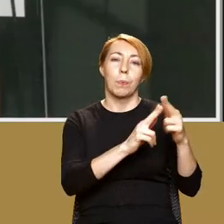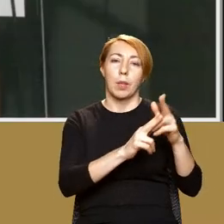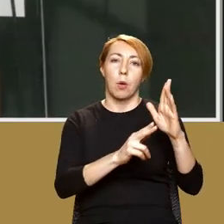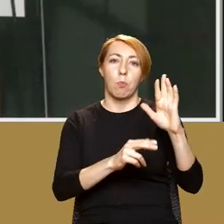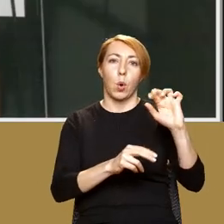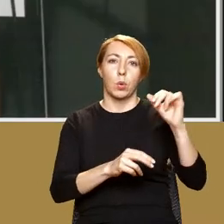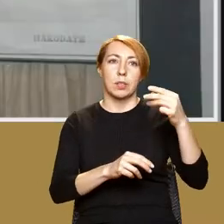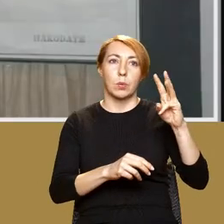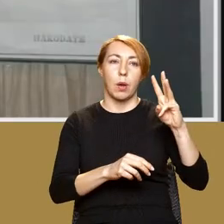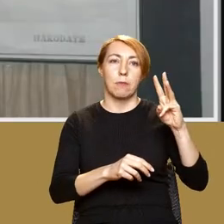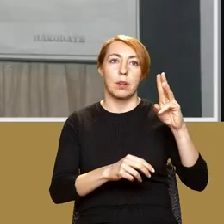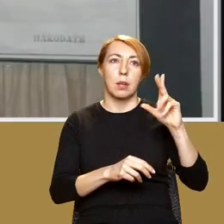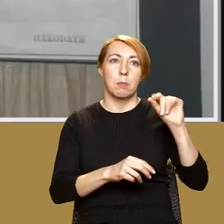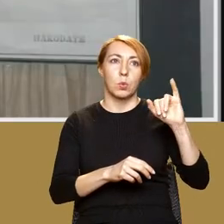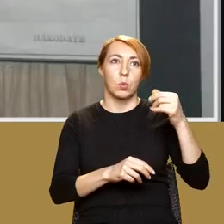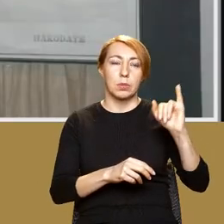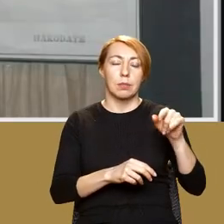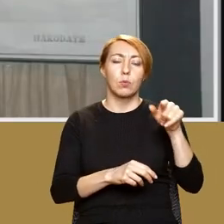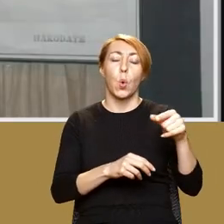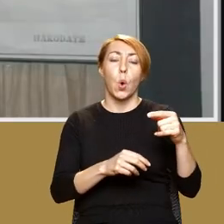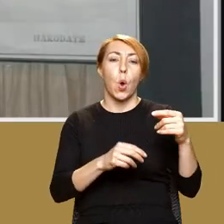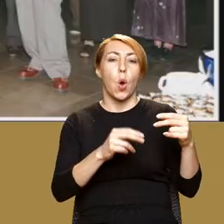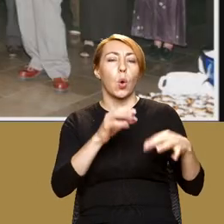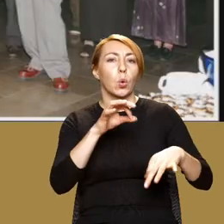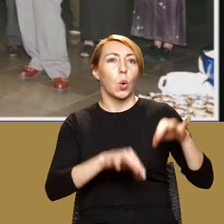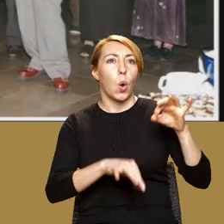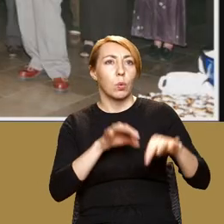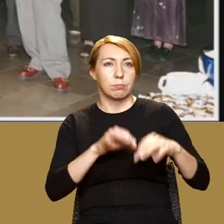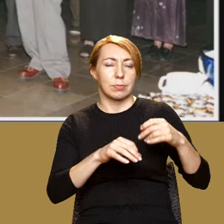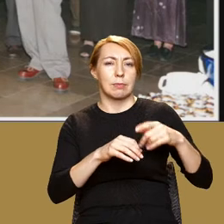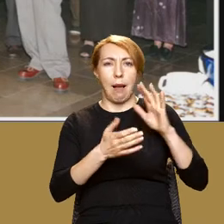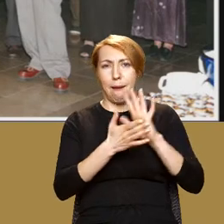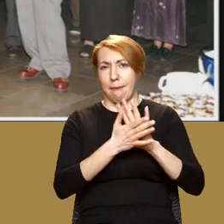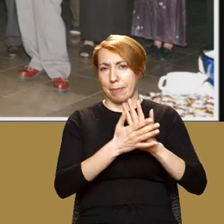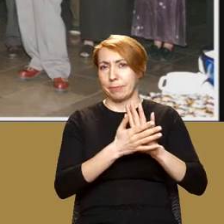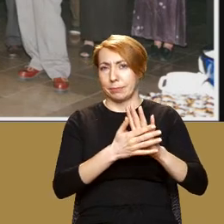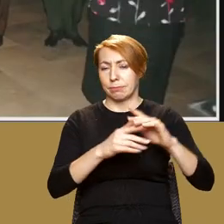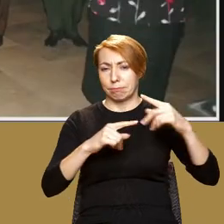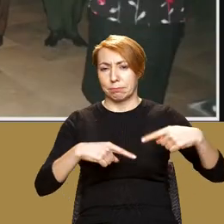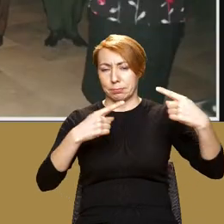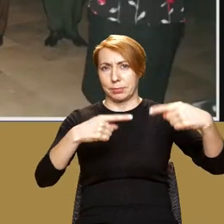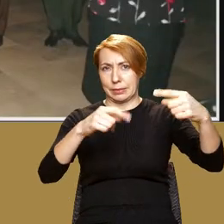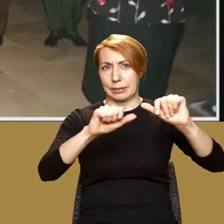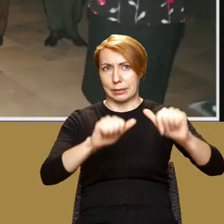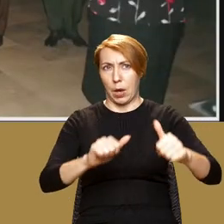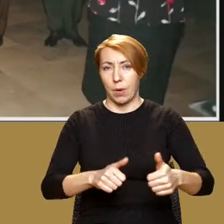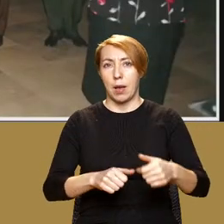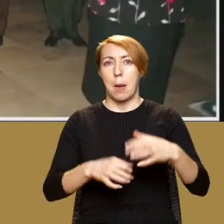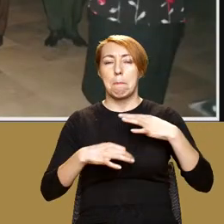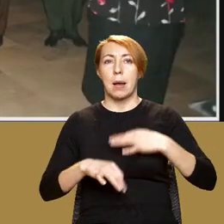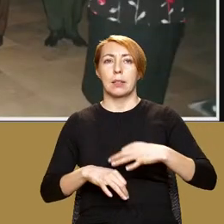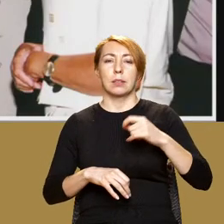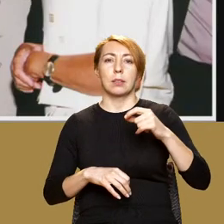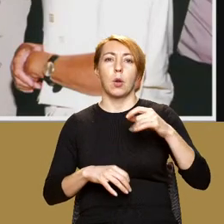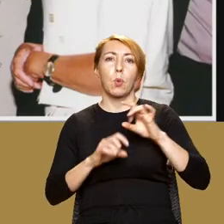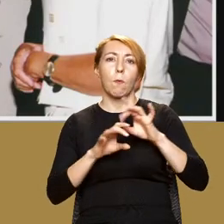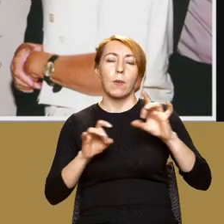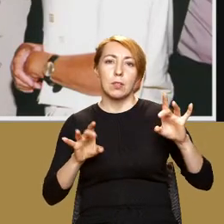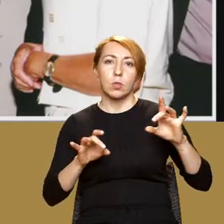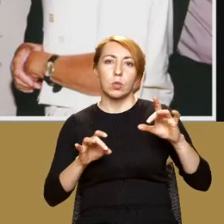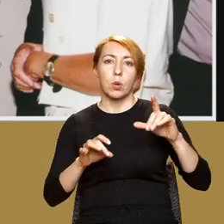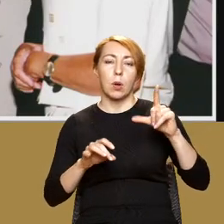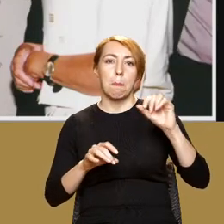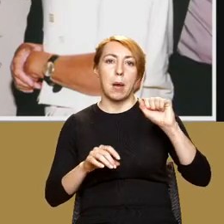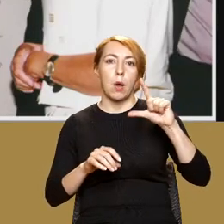Piłsudskim. Ja tylko przypomnę, że te konferencje mają charakter cykliczny. Pani profesor Paula Szutkowska wspominała o tych dwóch wcześniejszych,